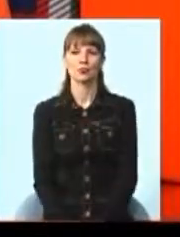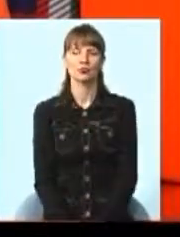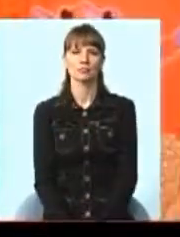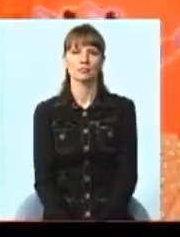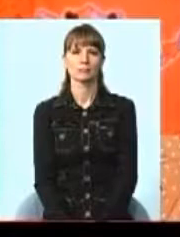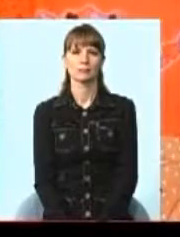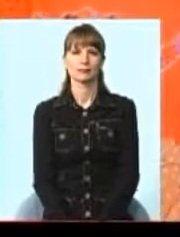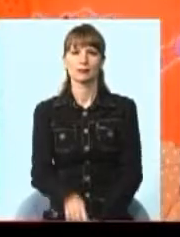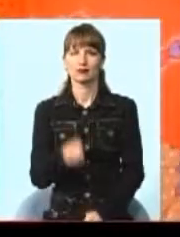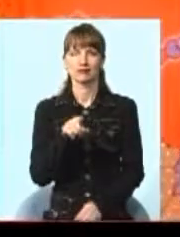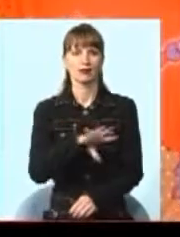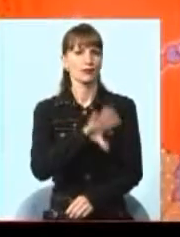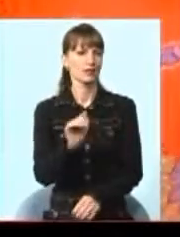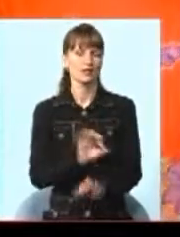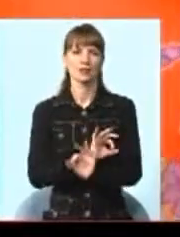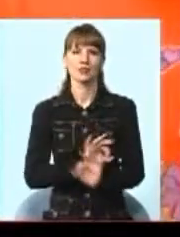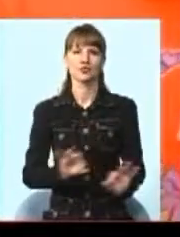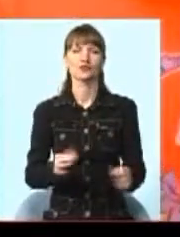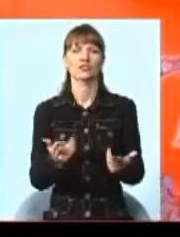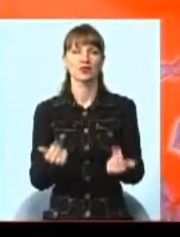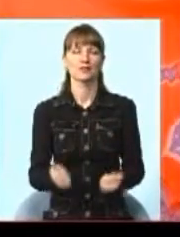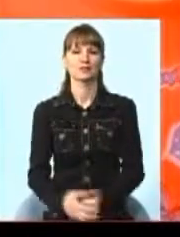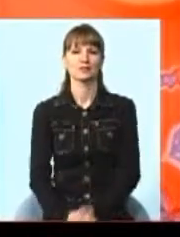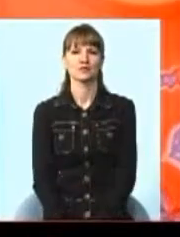подивимось, і з нею все добре. Так?